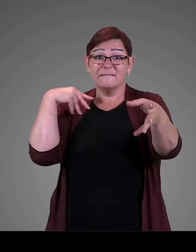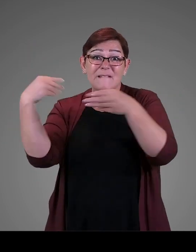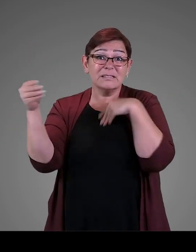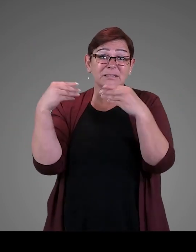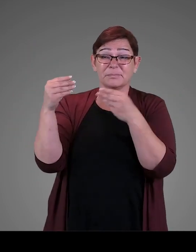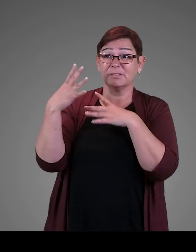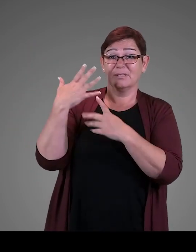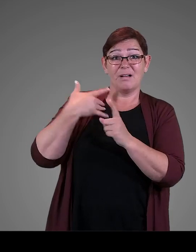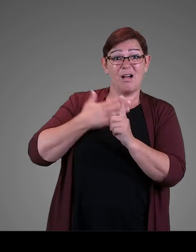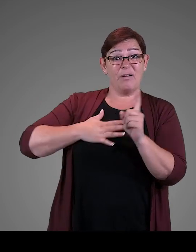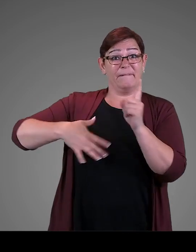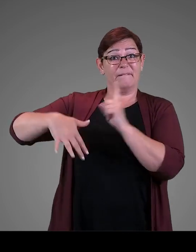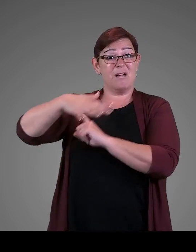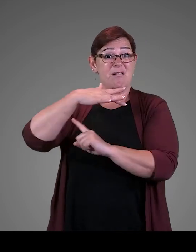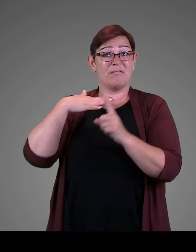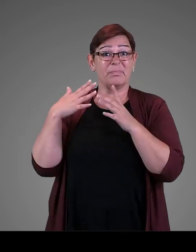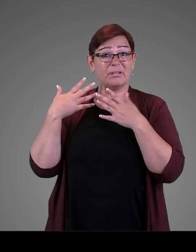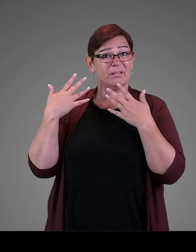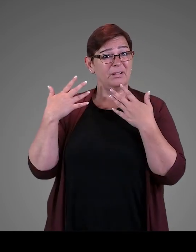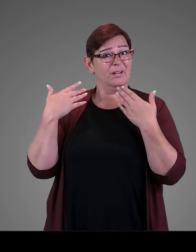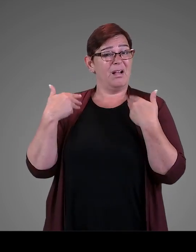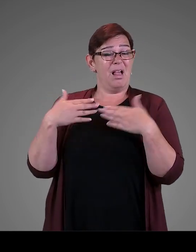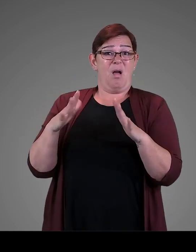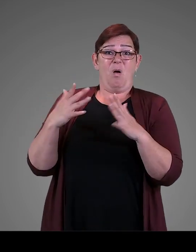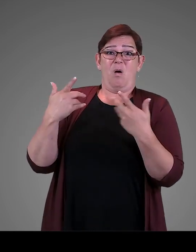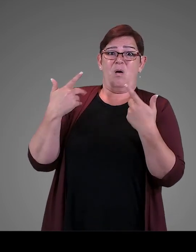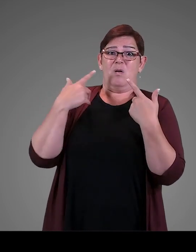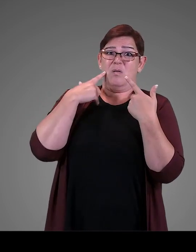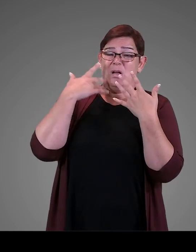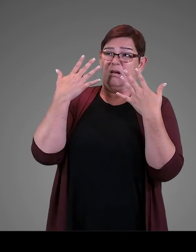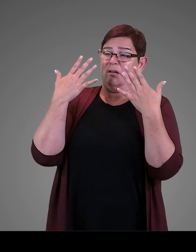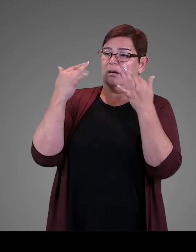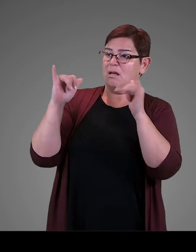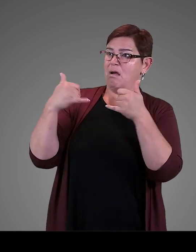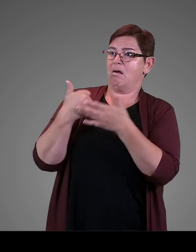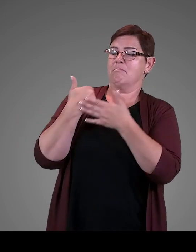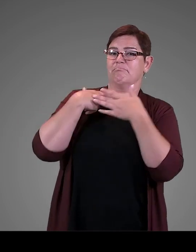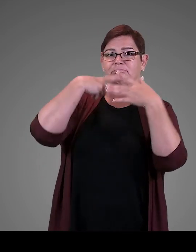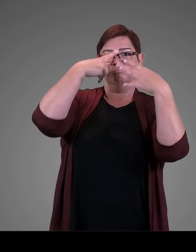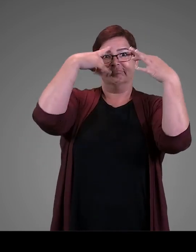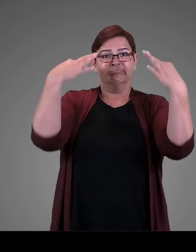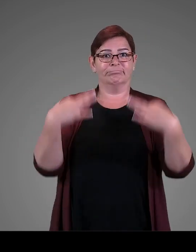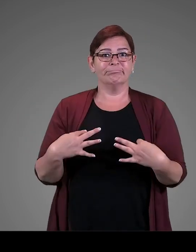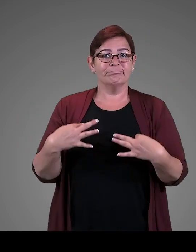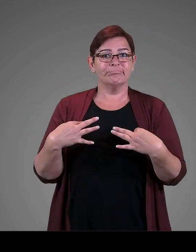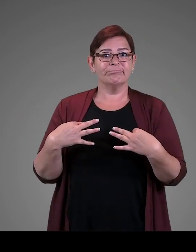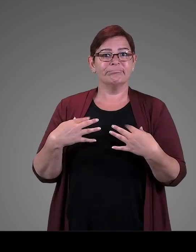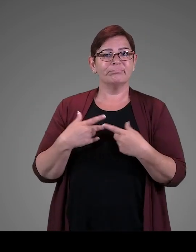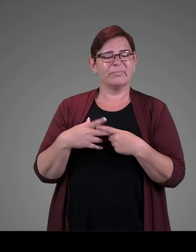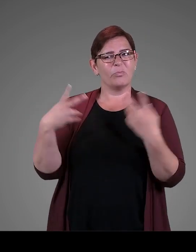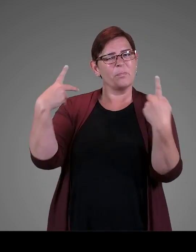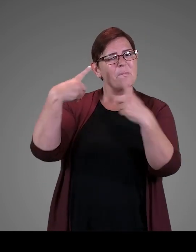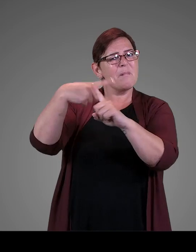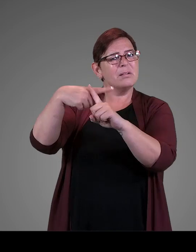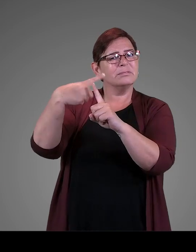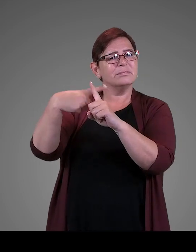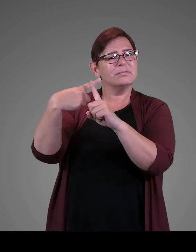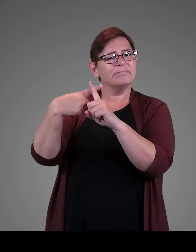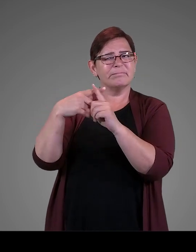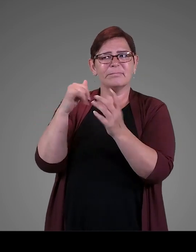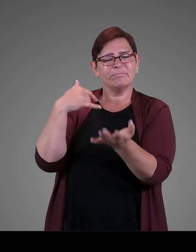l'ouverture ou la souplesse que permet notre milieu, ça a été déterminant. C'est une chose très positive que je reconnais,